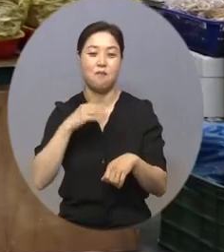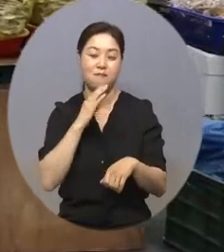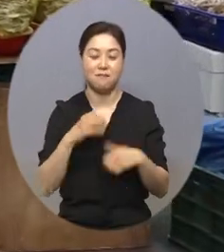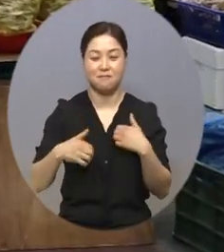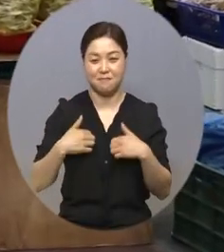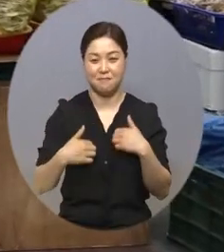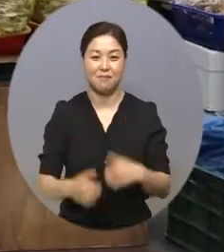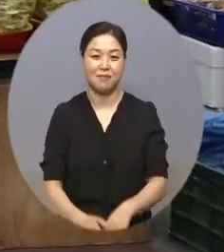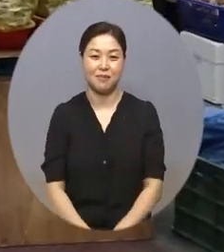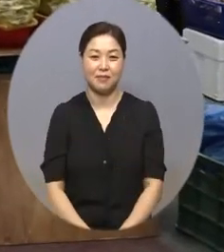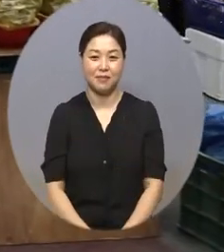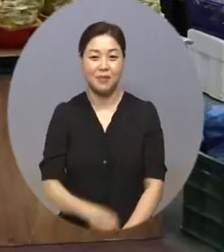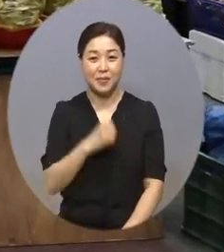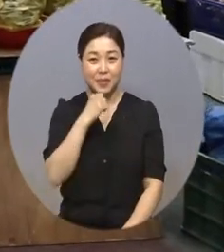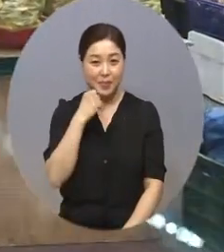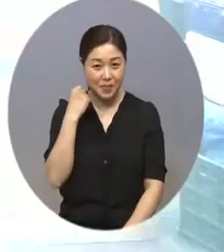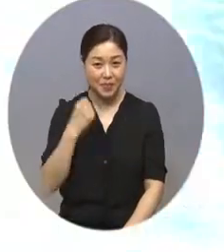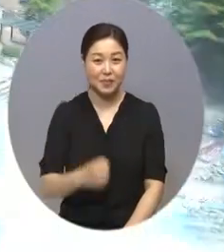봐